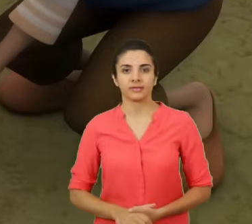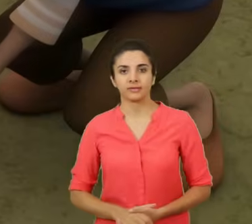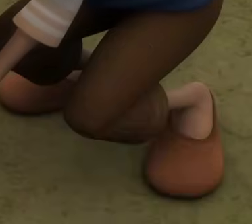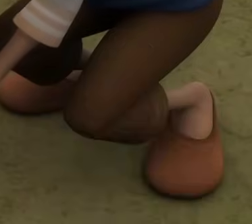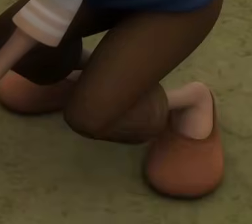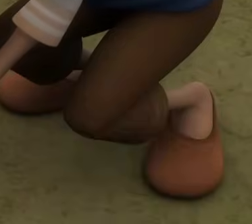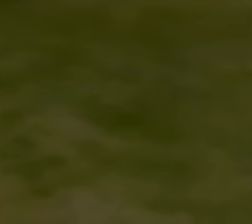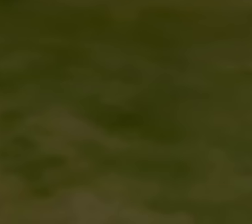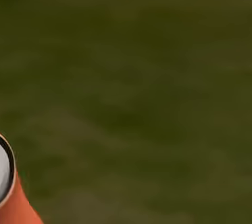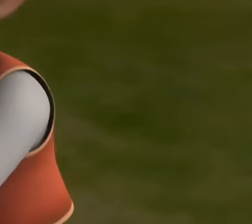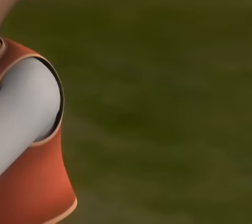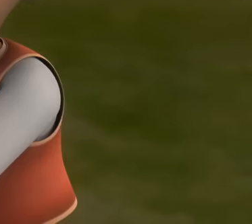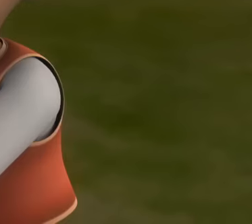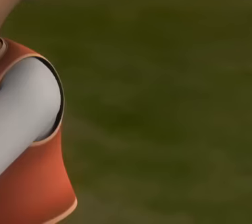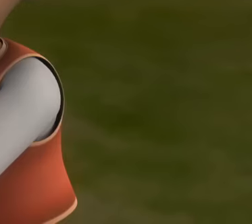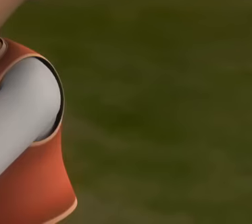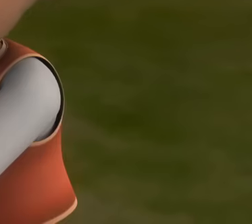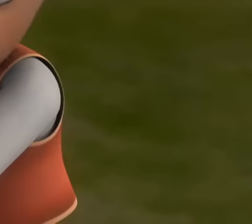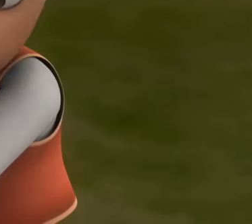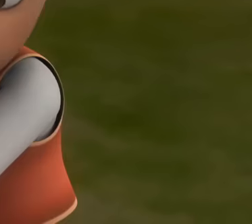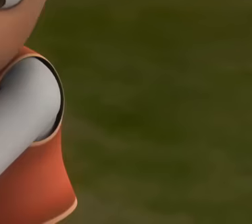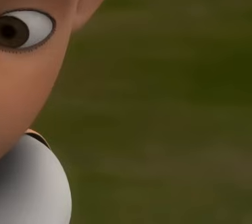Keloğlan prensesi avuçlarını alıp kulağına yaklaştırdı.